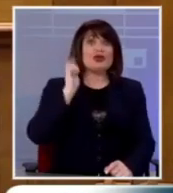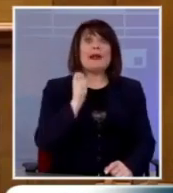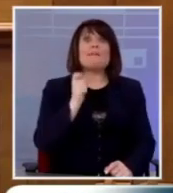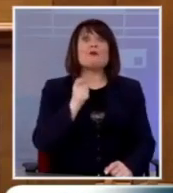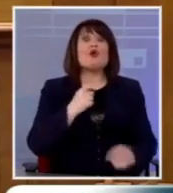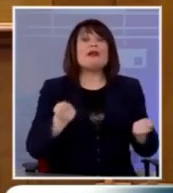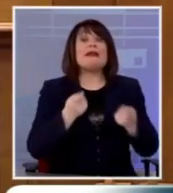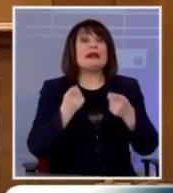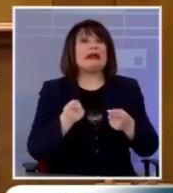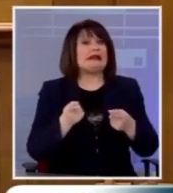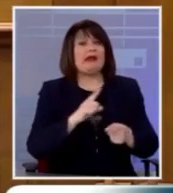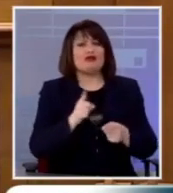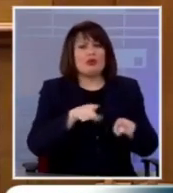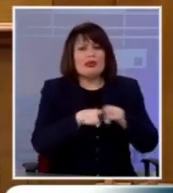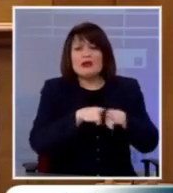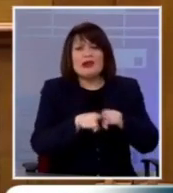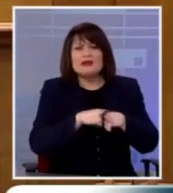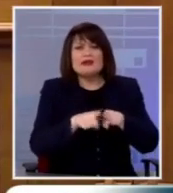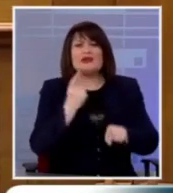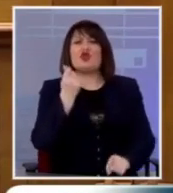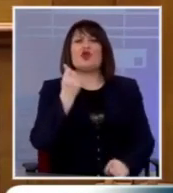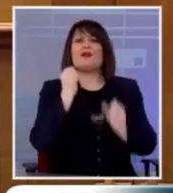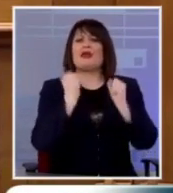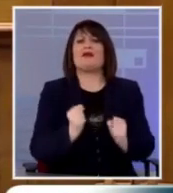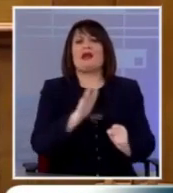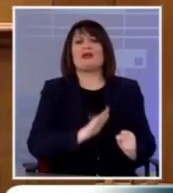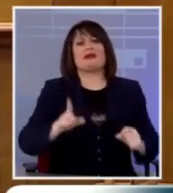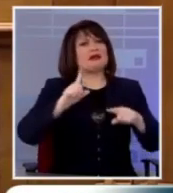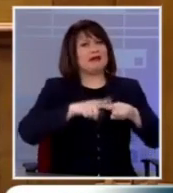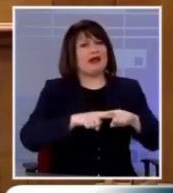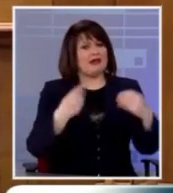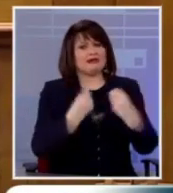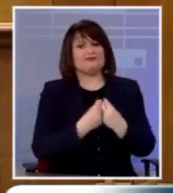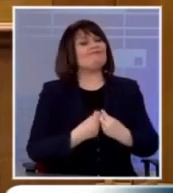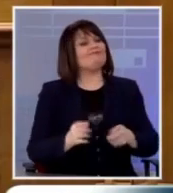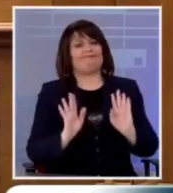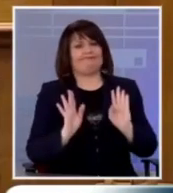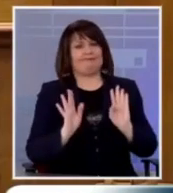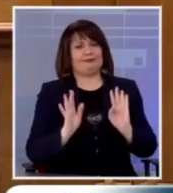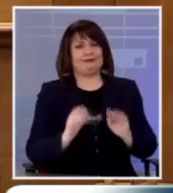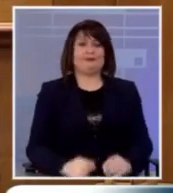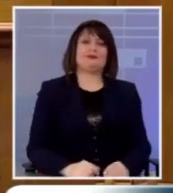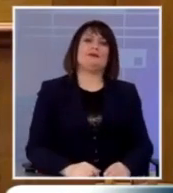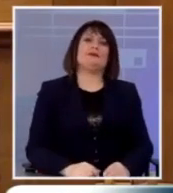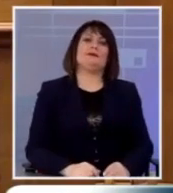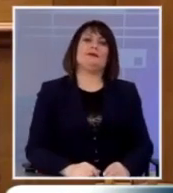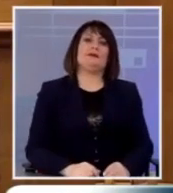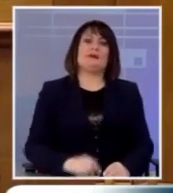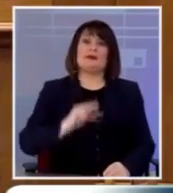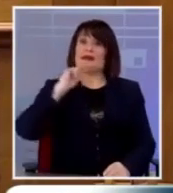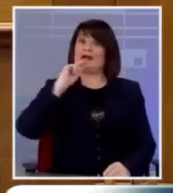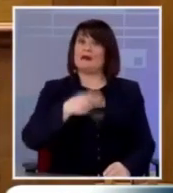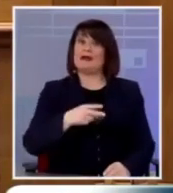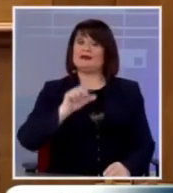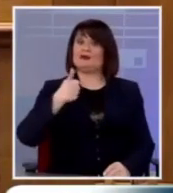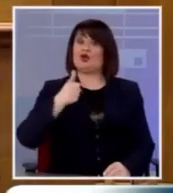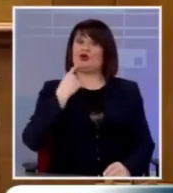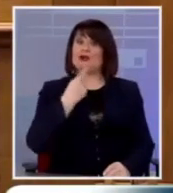πως δεν είναι συνυφασμένη με την οικονομική κατάσταση της χώρας. Έτσι, η πρώτη απάντηση ήταν πως